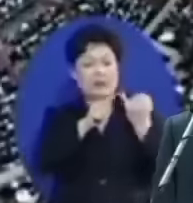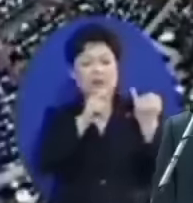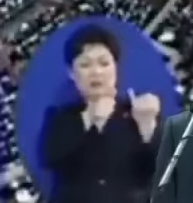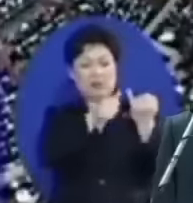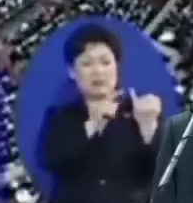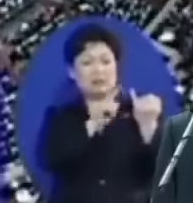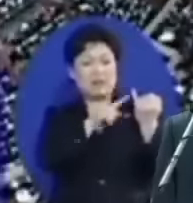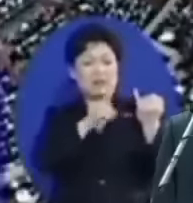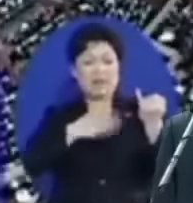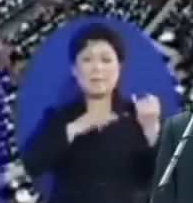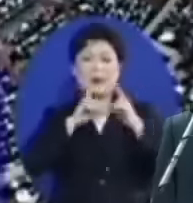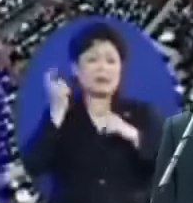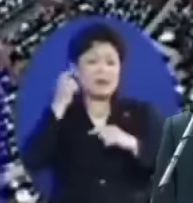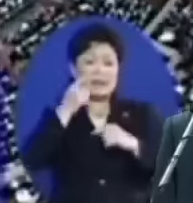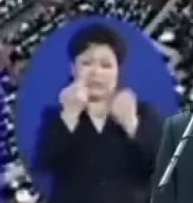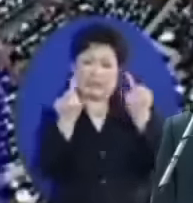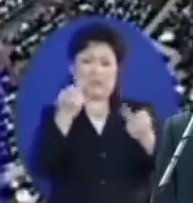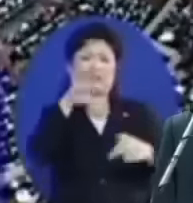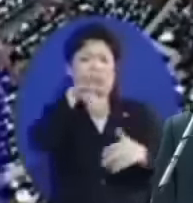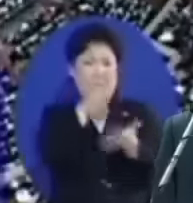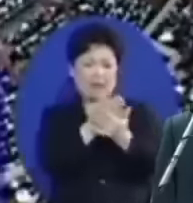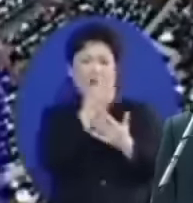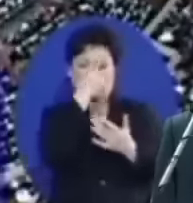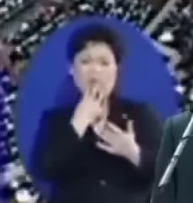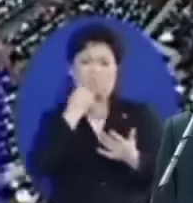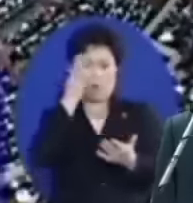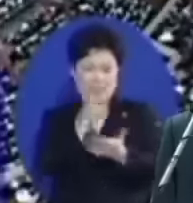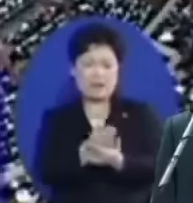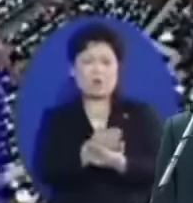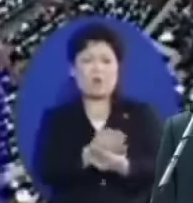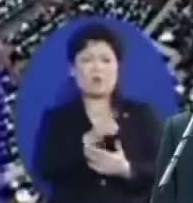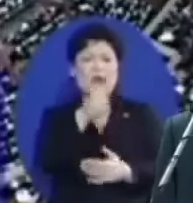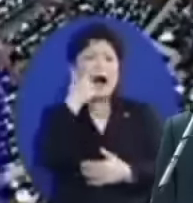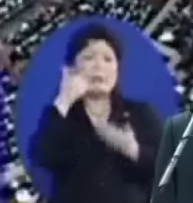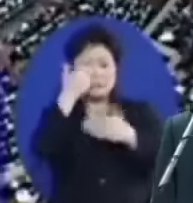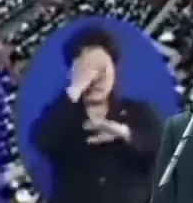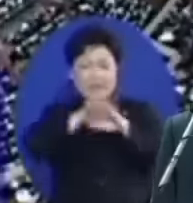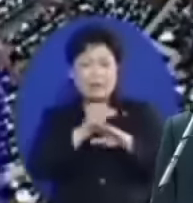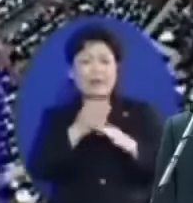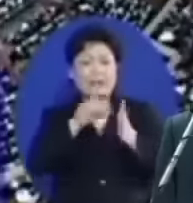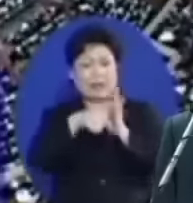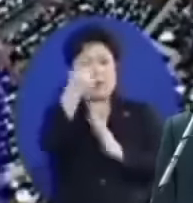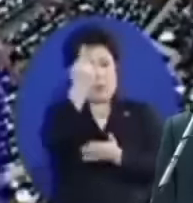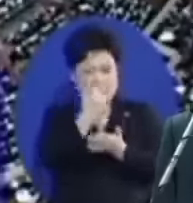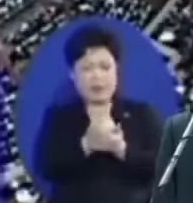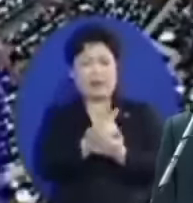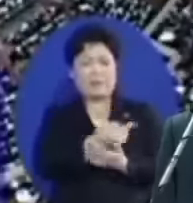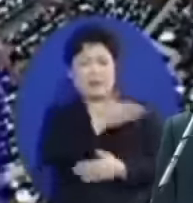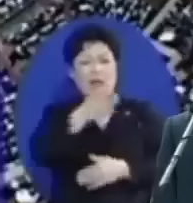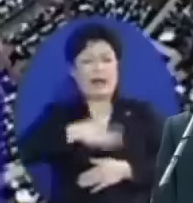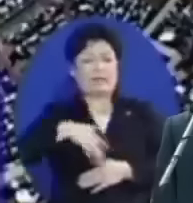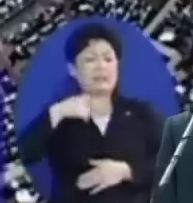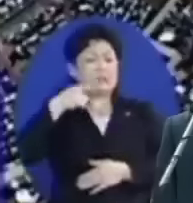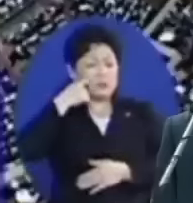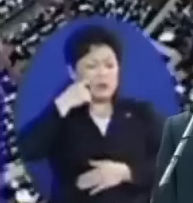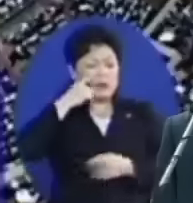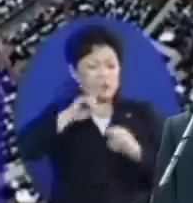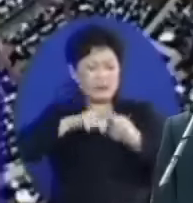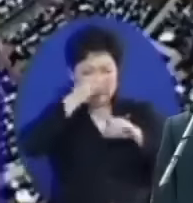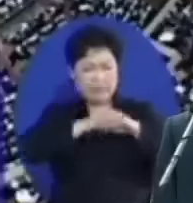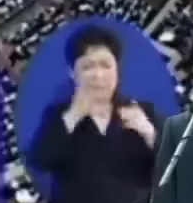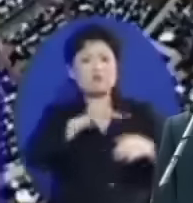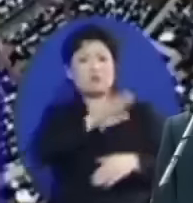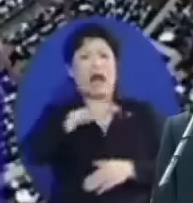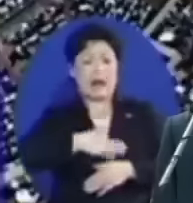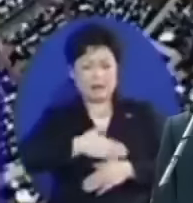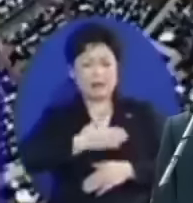믿어라. 이 산에서도 말고 예루살렘에서도 말고 너희가 아버지께 예배할 때가 이르리라. 너희는 알지 못하는 것을 예배하고 우리는 아는